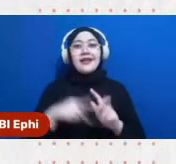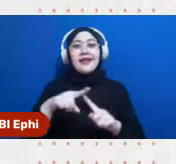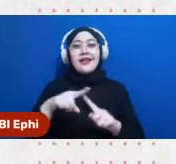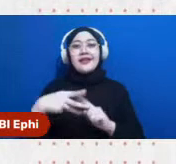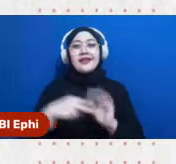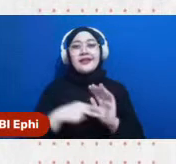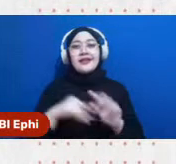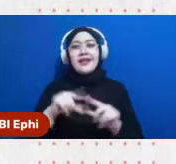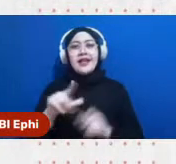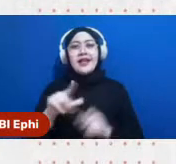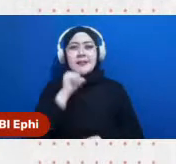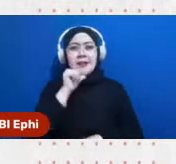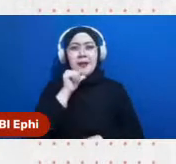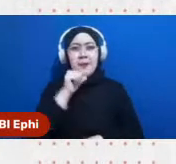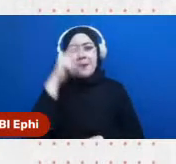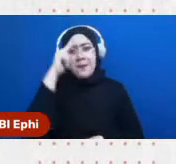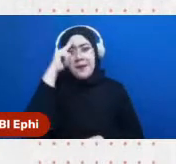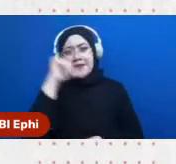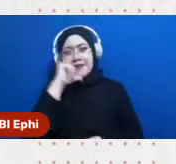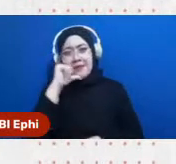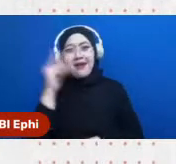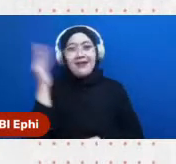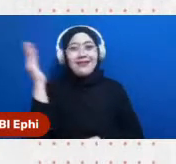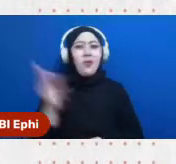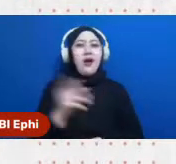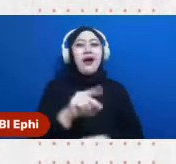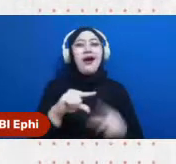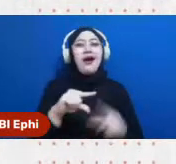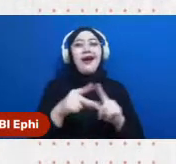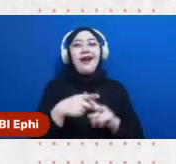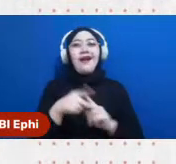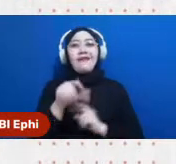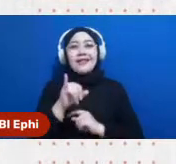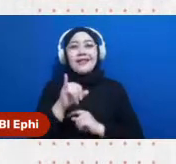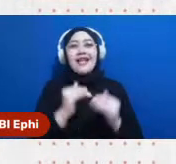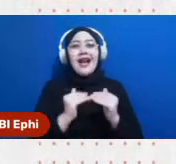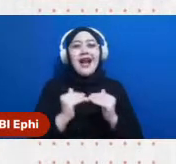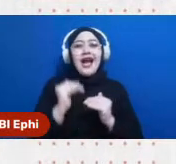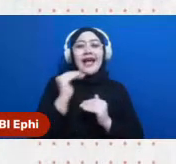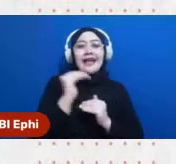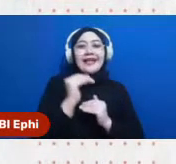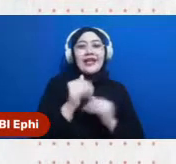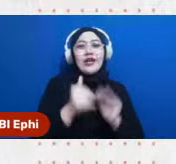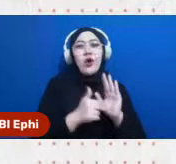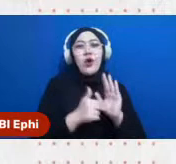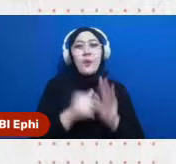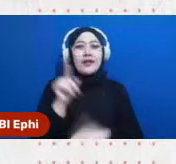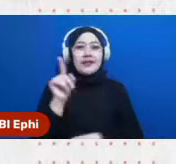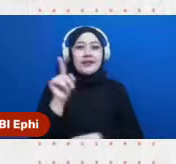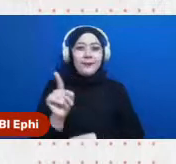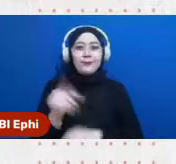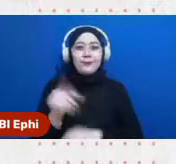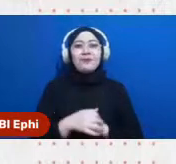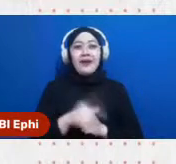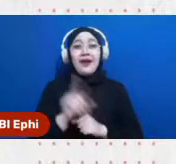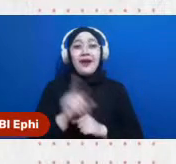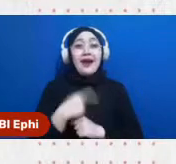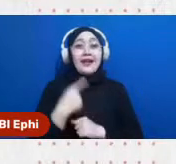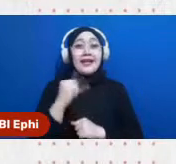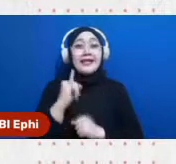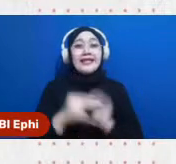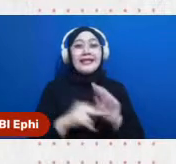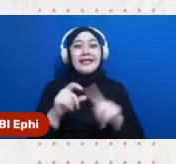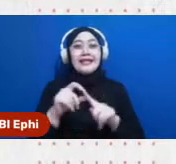Kita lihat siapa pemimpin. Wah, luar biasa nih, Rafli Pambudi naik menjadi poin 1. Dan yang kedua ada Inda dengan